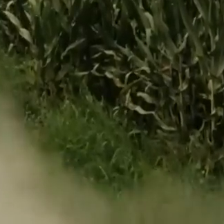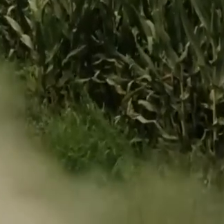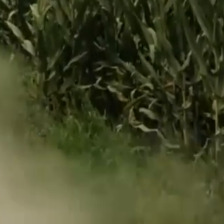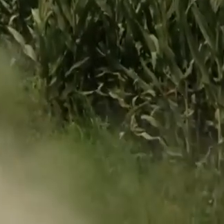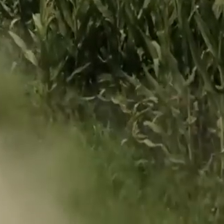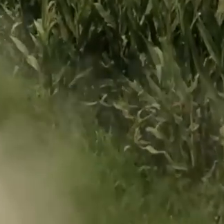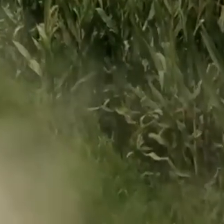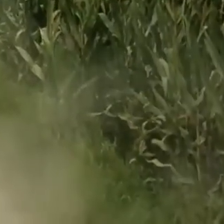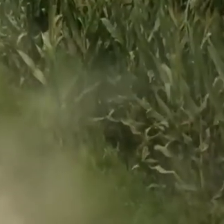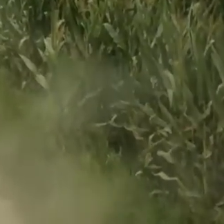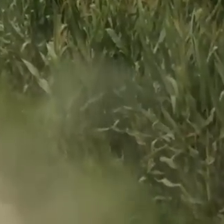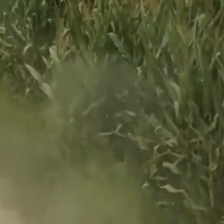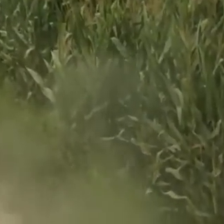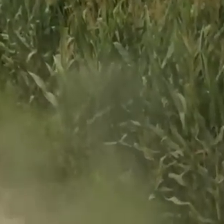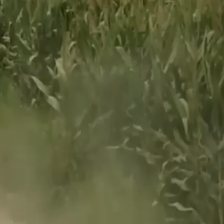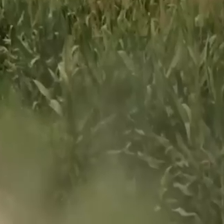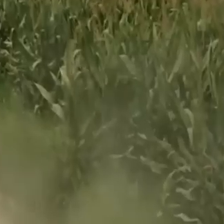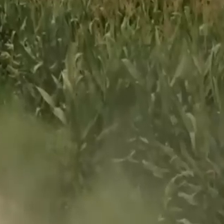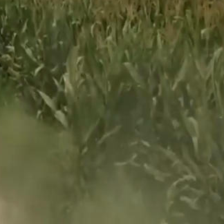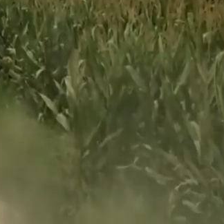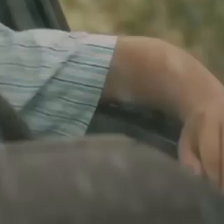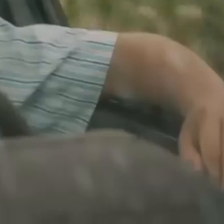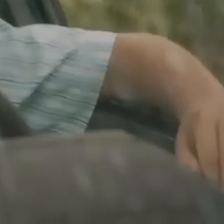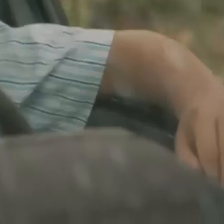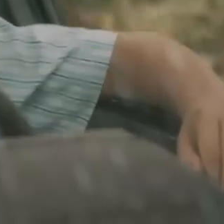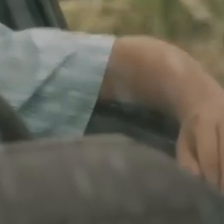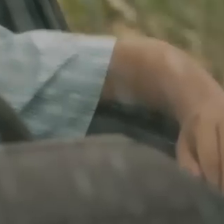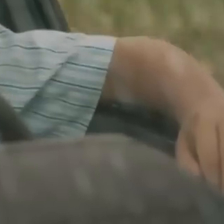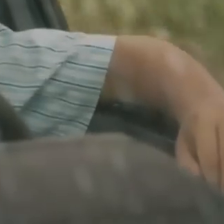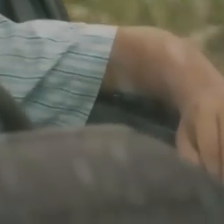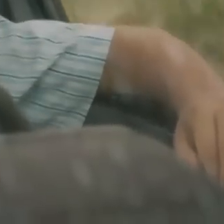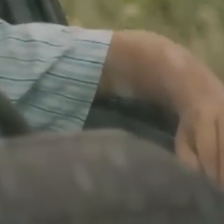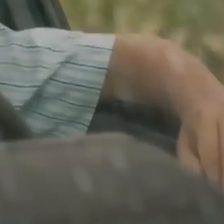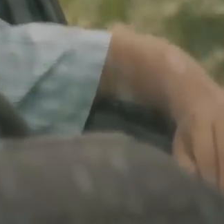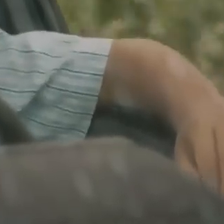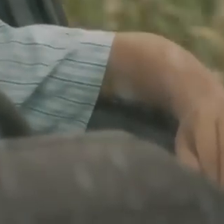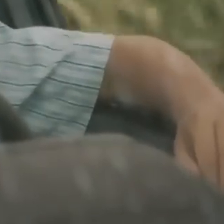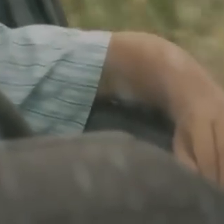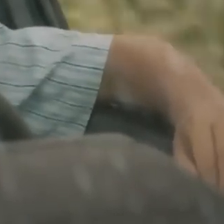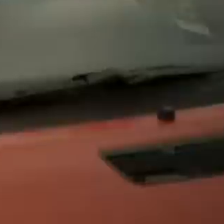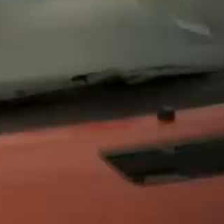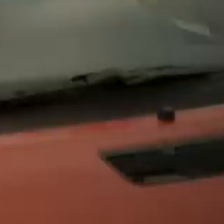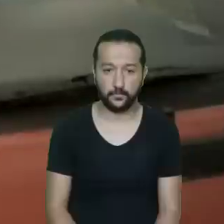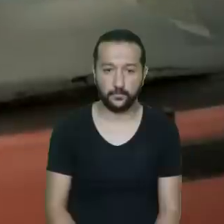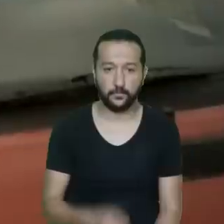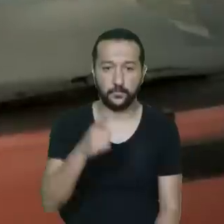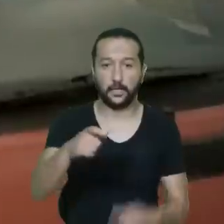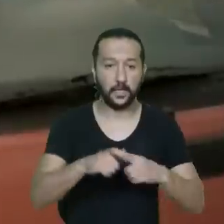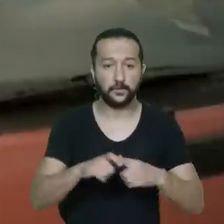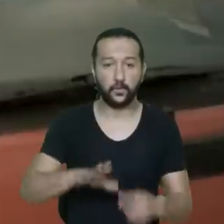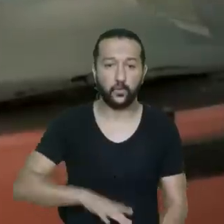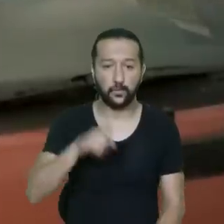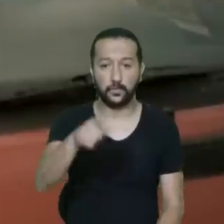Kırmızı araba mısır tarlalarının arasında uzanan toprak yolda tozutarak ilerliyor. Ersin direksiyon başında arkadaşlarına gülümsedi. Ersin